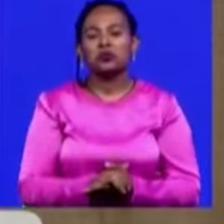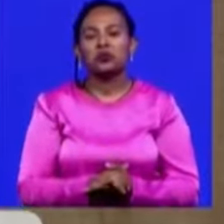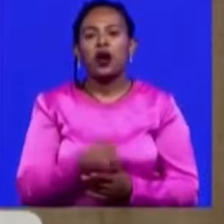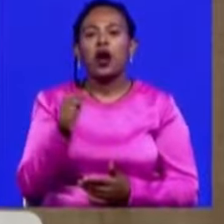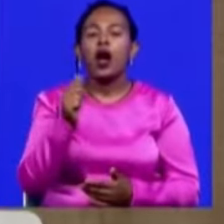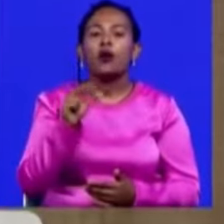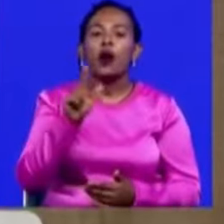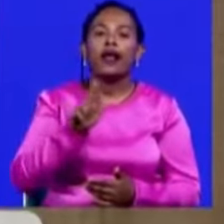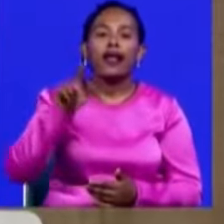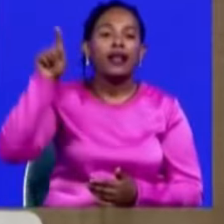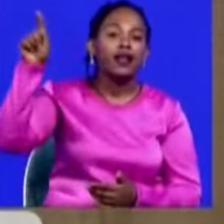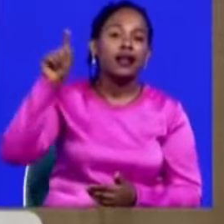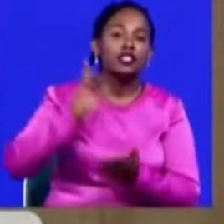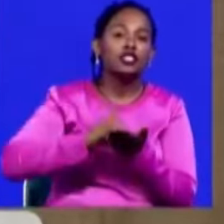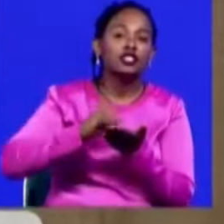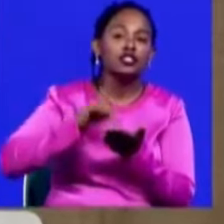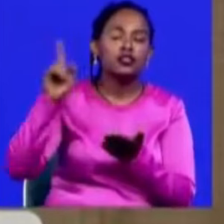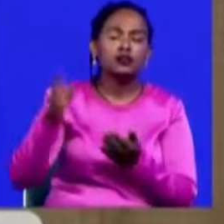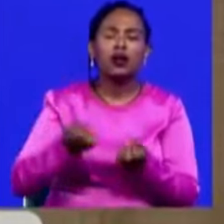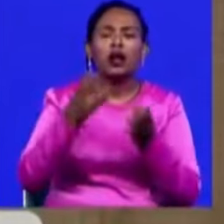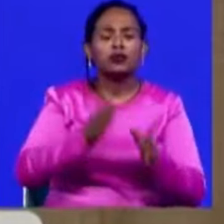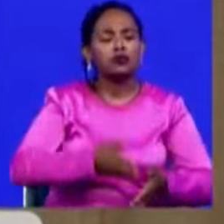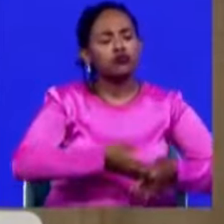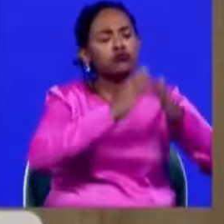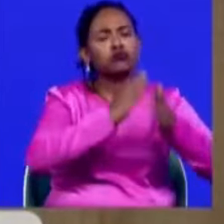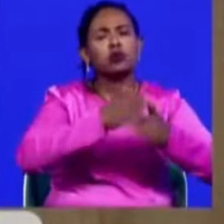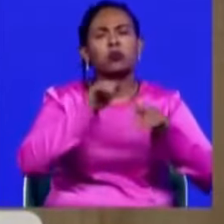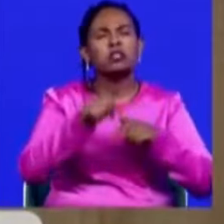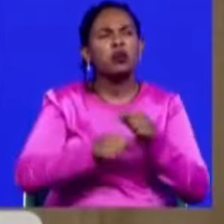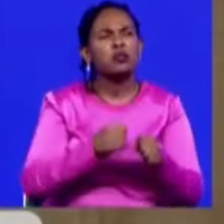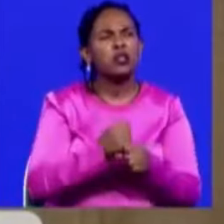አዋሪ ላይ በርካታ ፎቆች ከሰራን በኋላ በዚህ ዓመት ብቻ